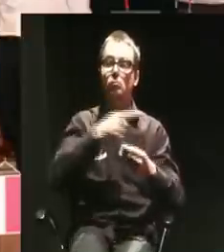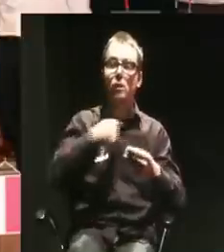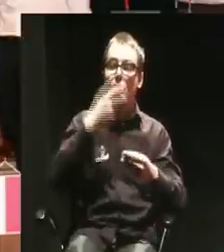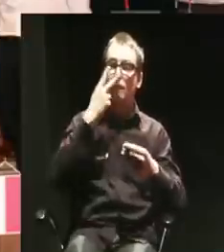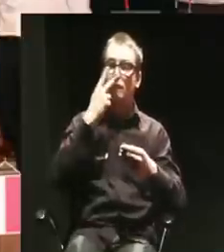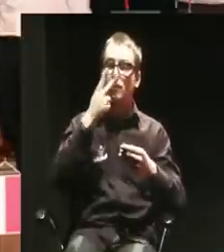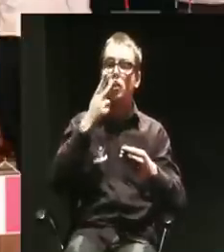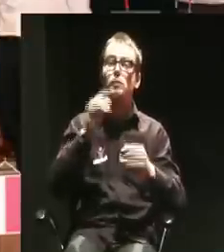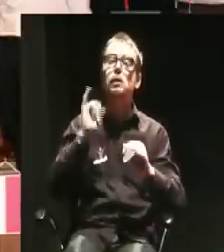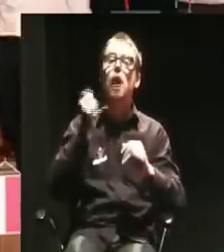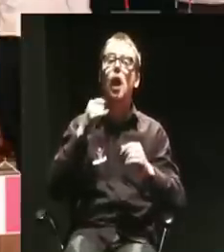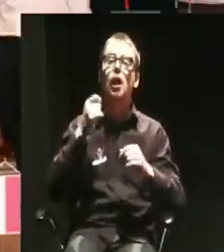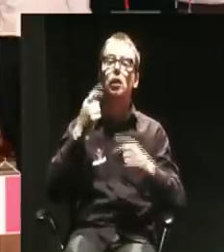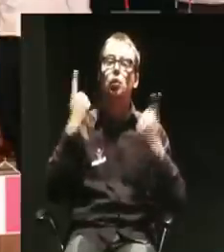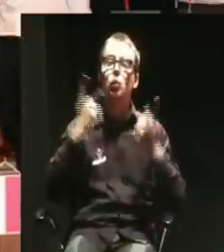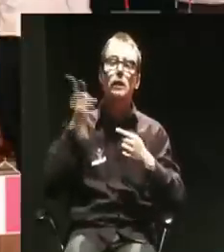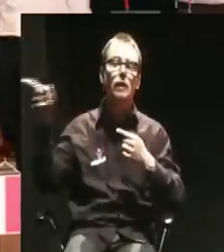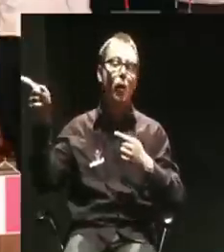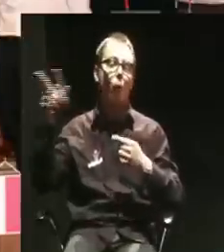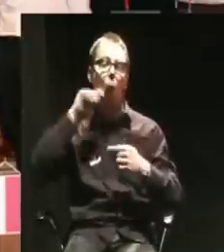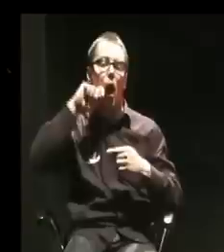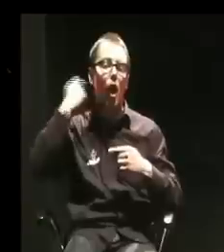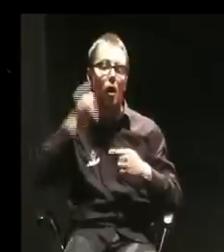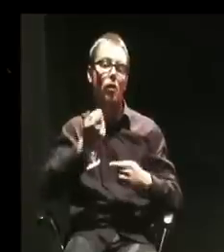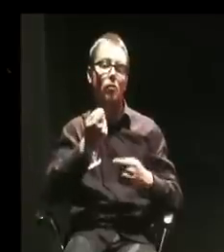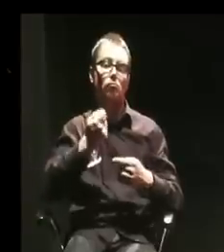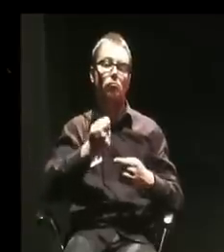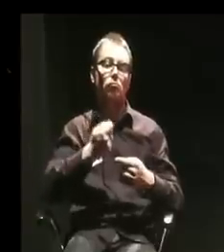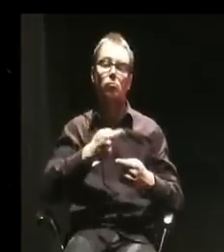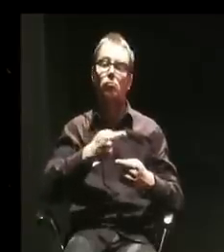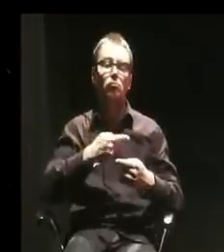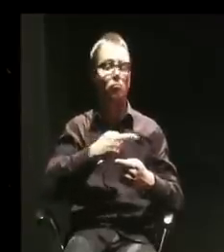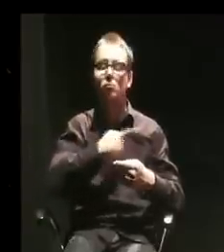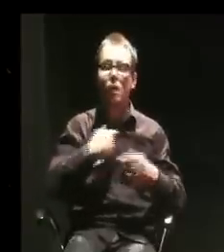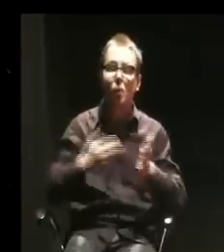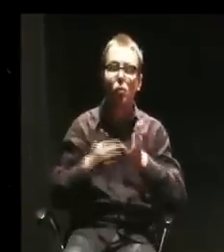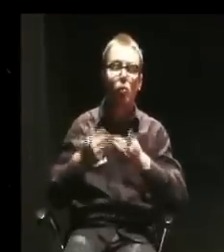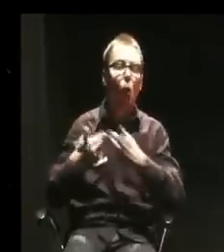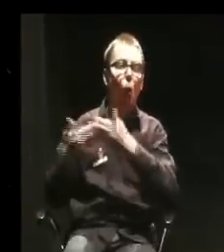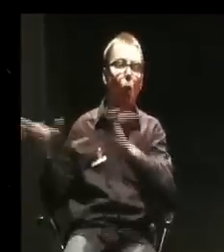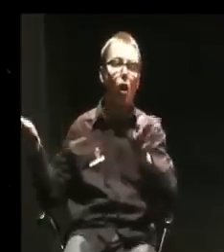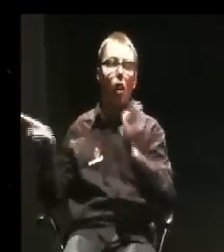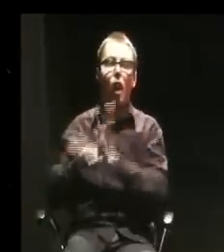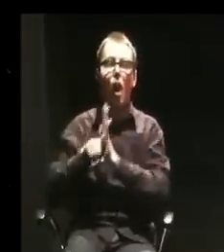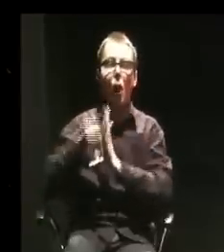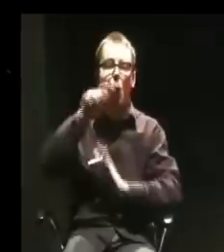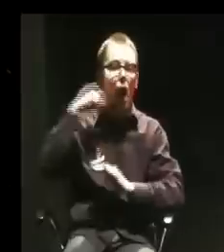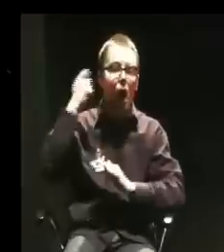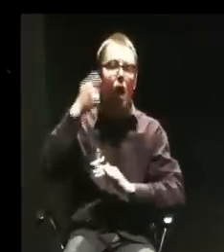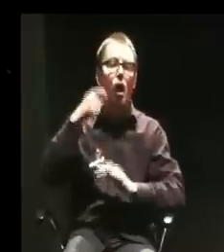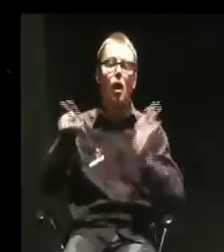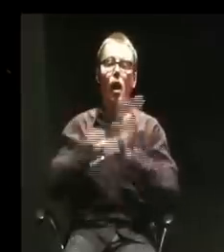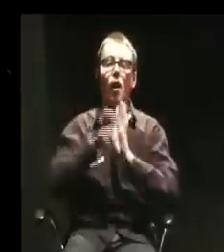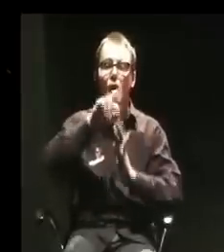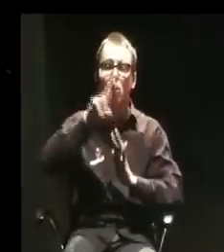sytuacja geopolityczna. Musimy otworzyć się na przede wszystkim Ukraińców, na Gruzinów i na